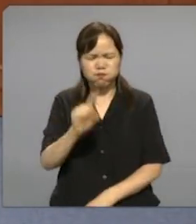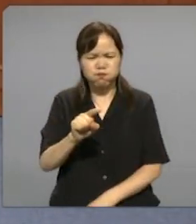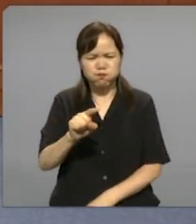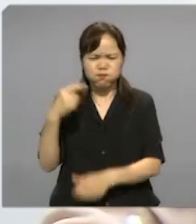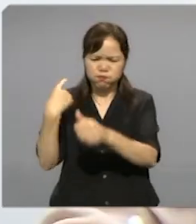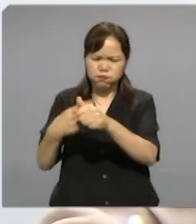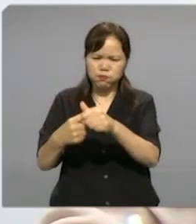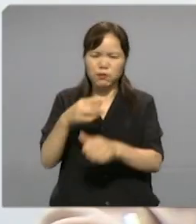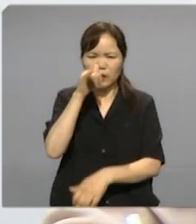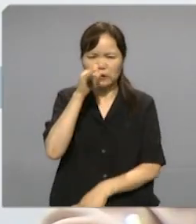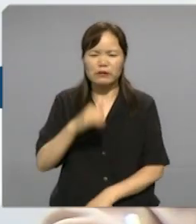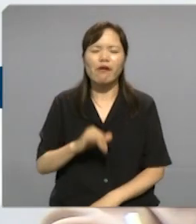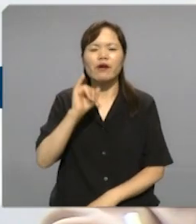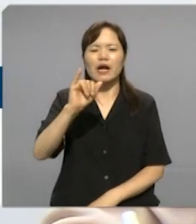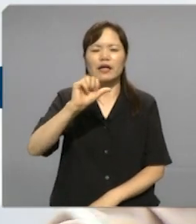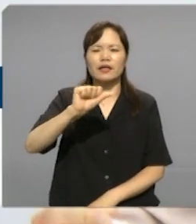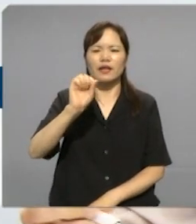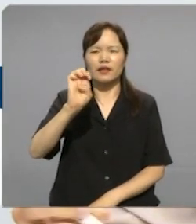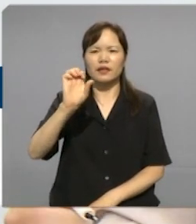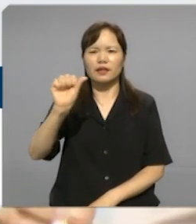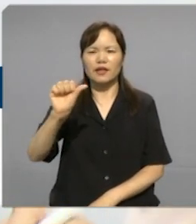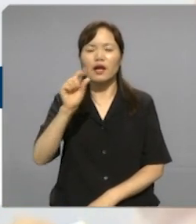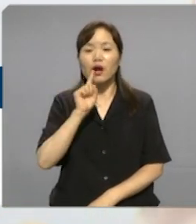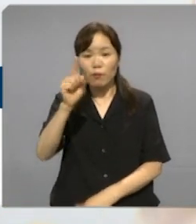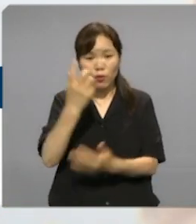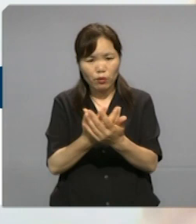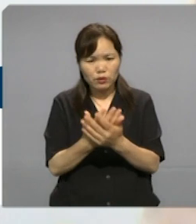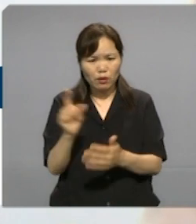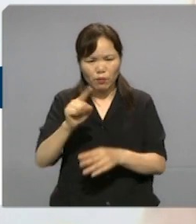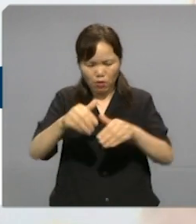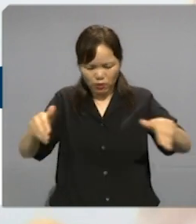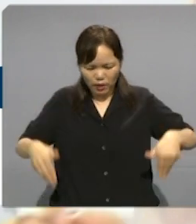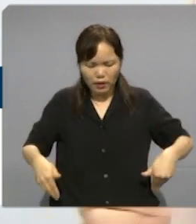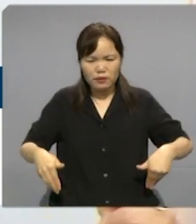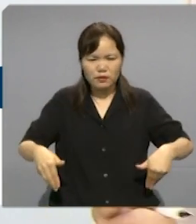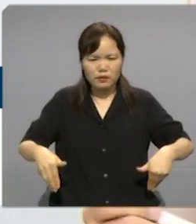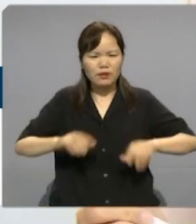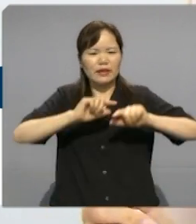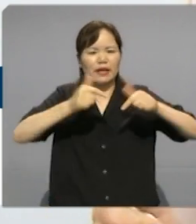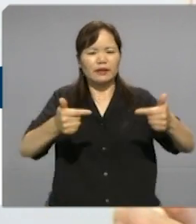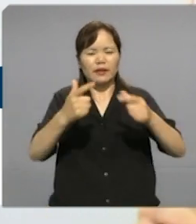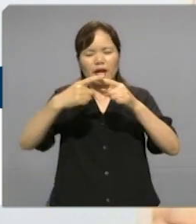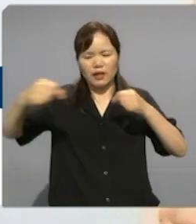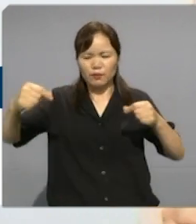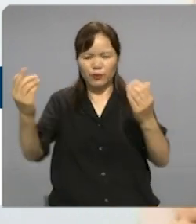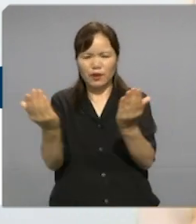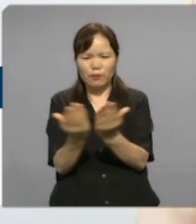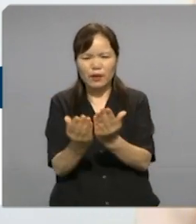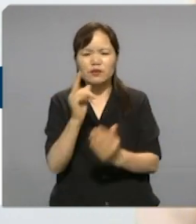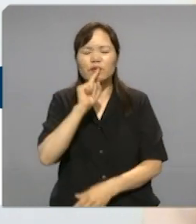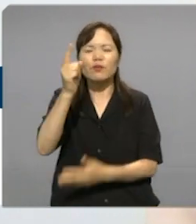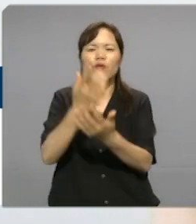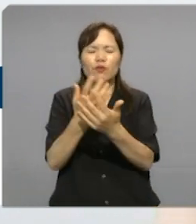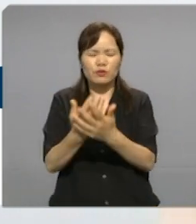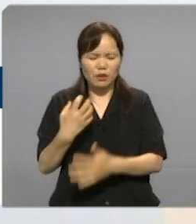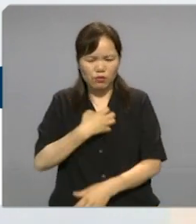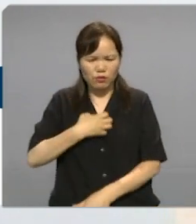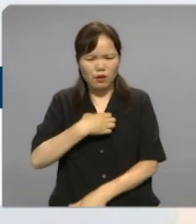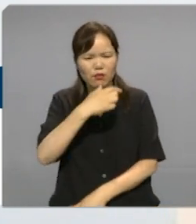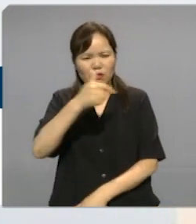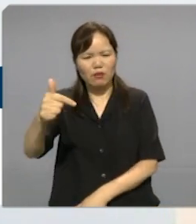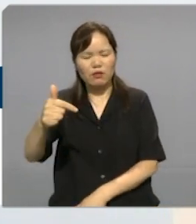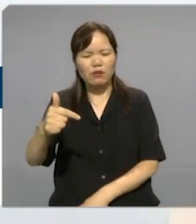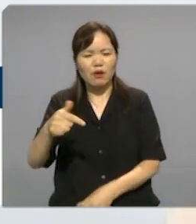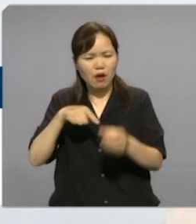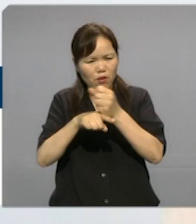끌어올렸습니다. IAEA 보고서는 객관적 보고서이기보다는 일본 맞춤형 보고서일 우려가